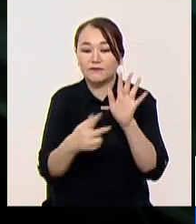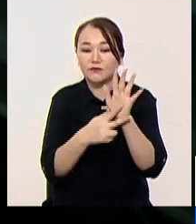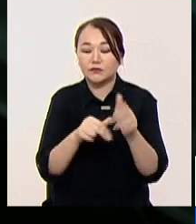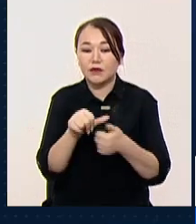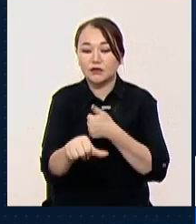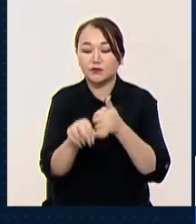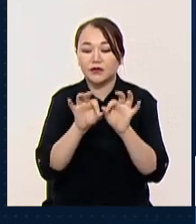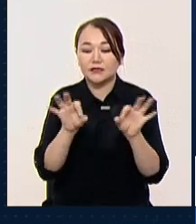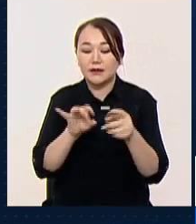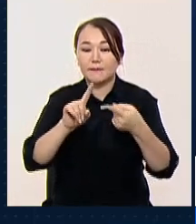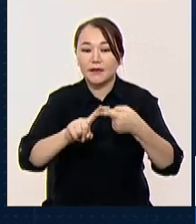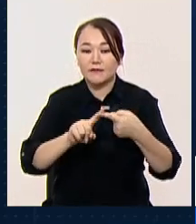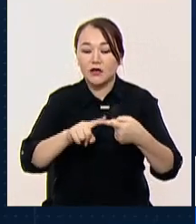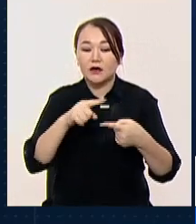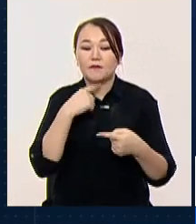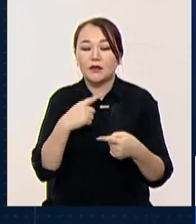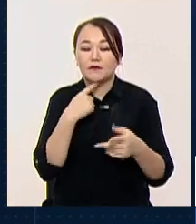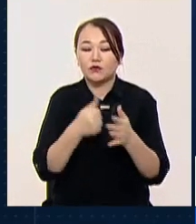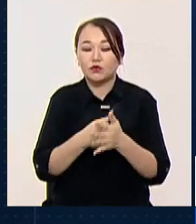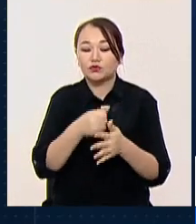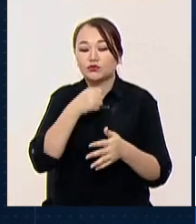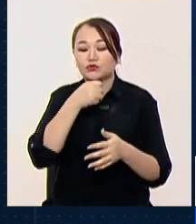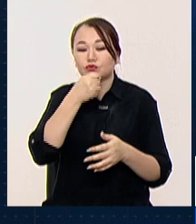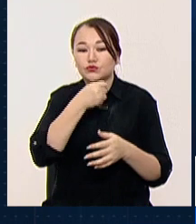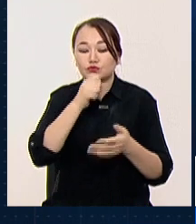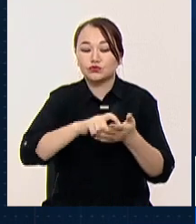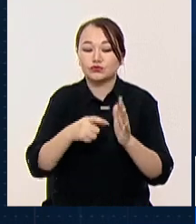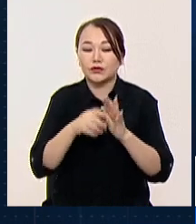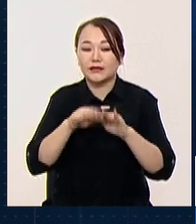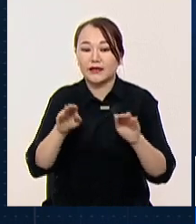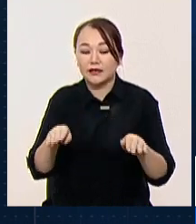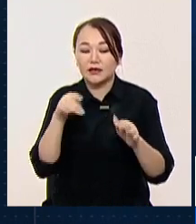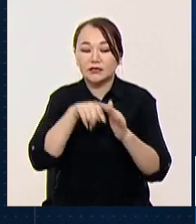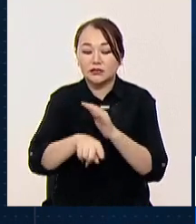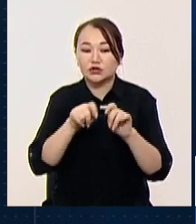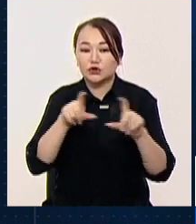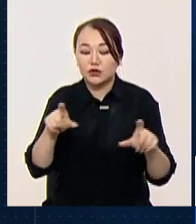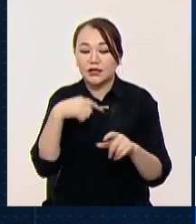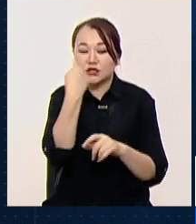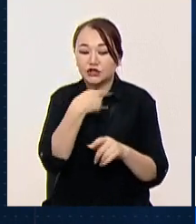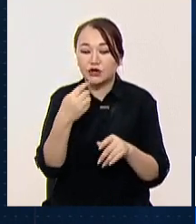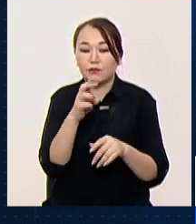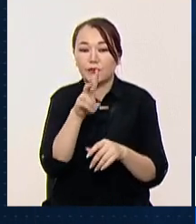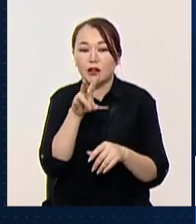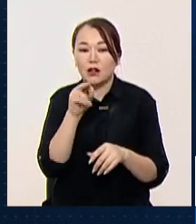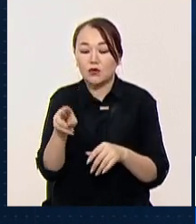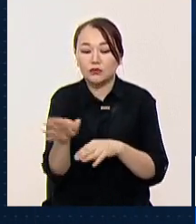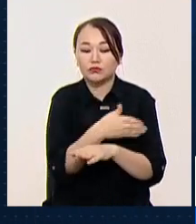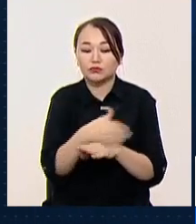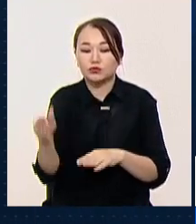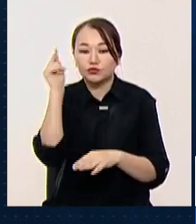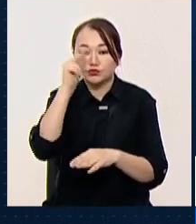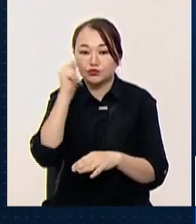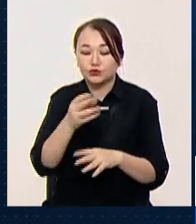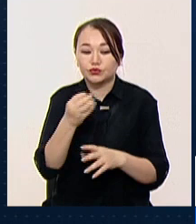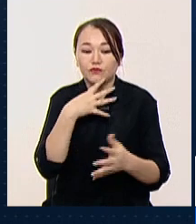ерекшелігіне тоқталды. Біріншіден бастауыш және жоғары сынып оқушылары мектеп ғимаратының жекелеген блоктарында оқиды. Сәйкесінше